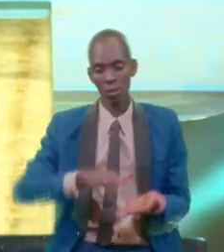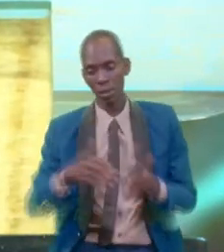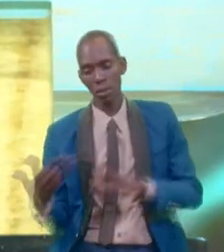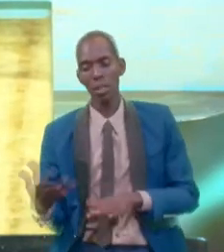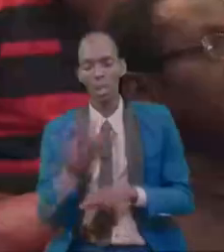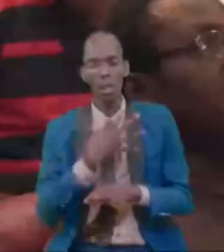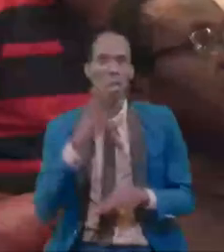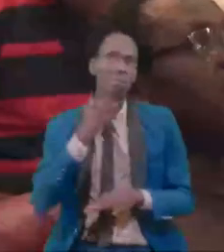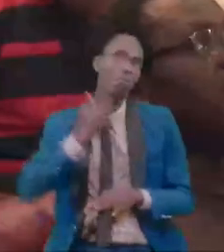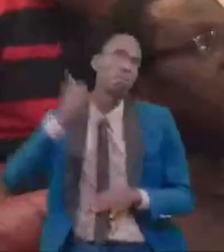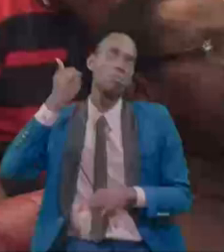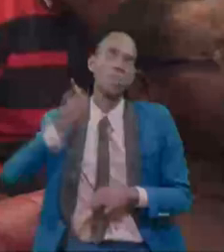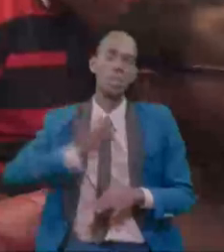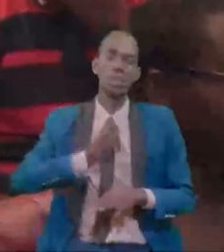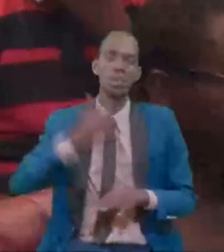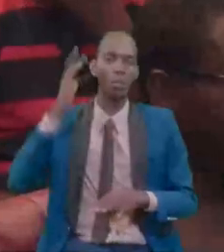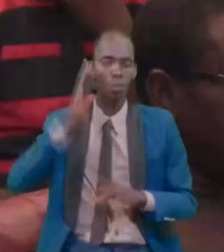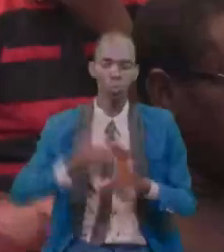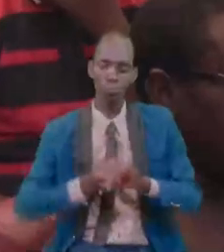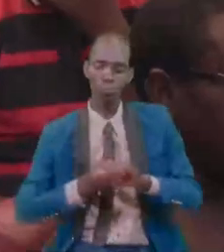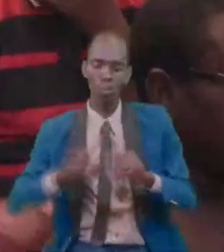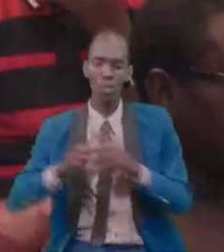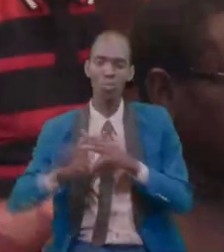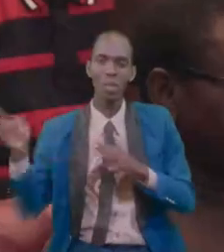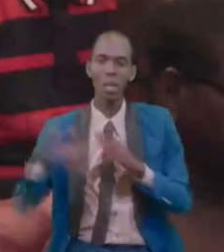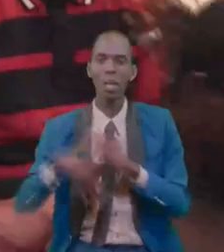suicide, fuis au nom de Jésus.